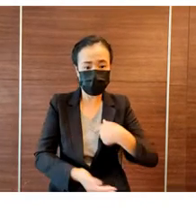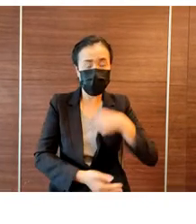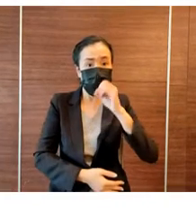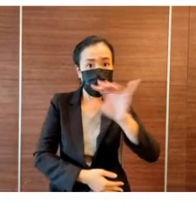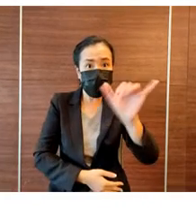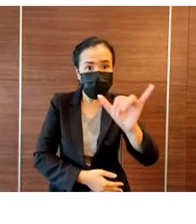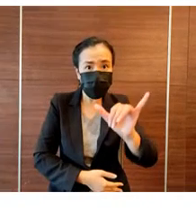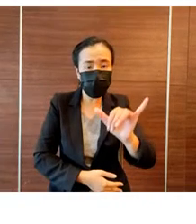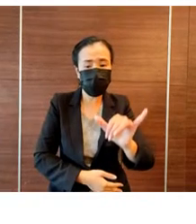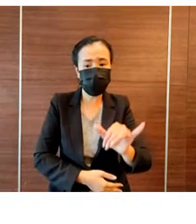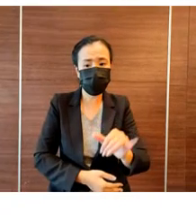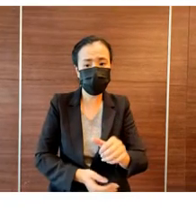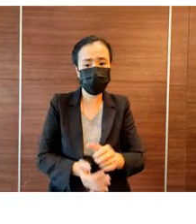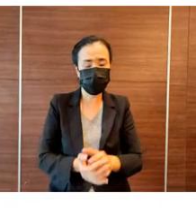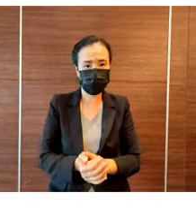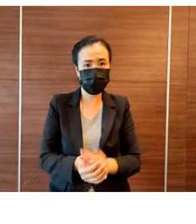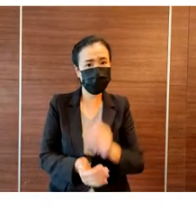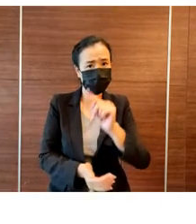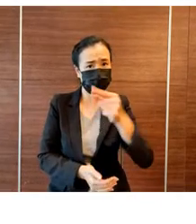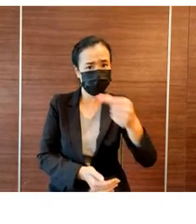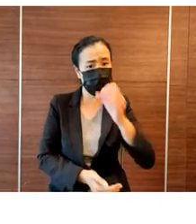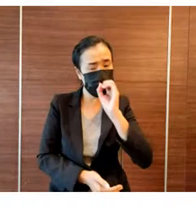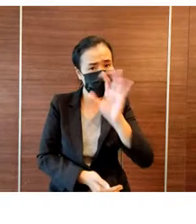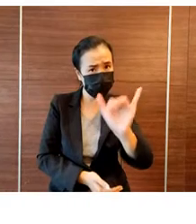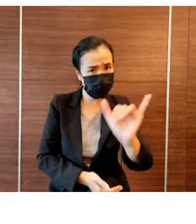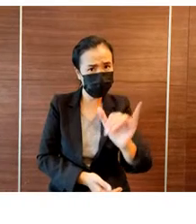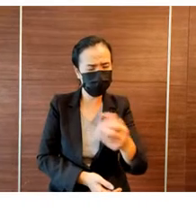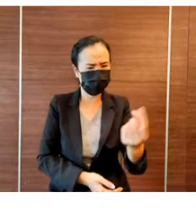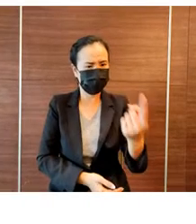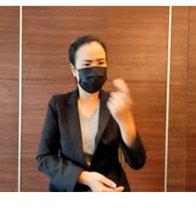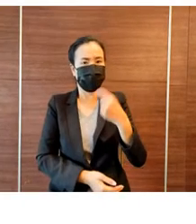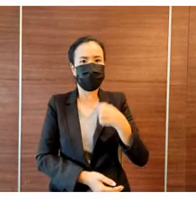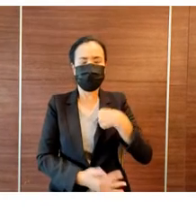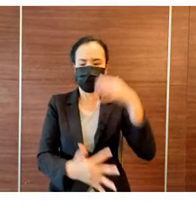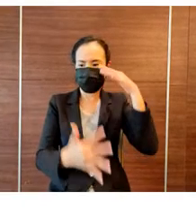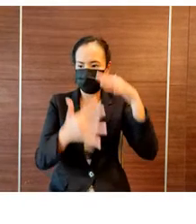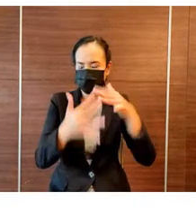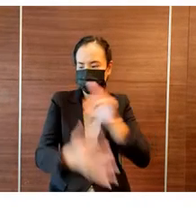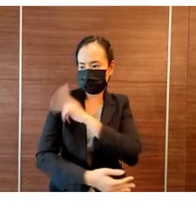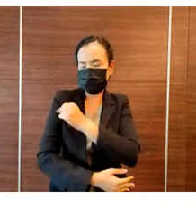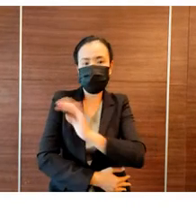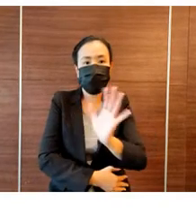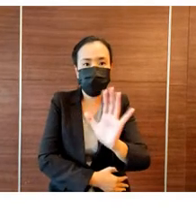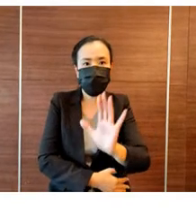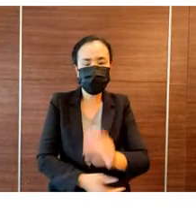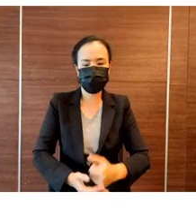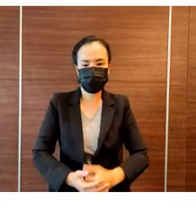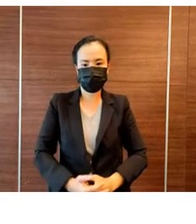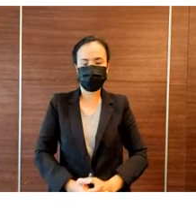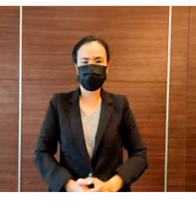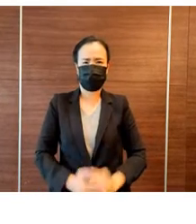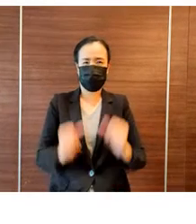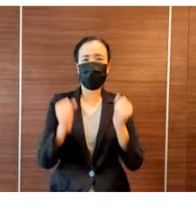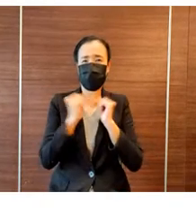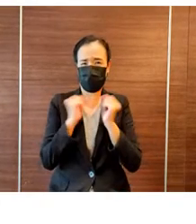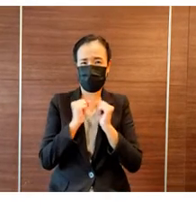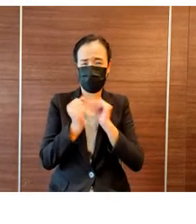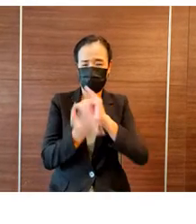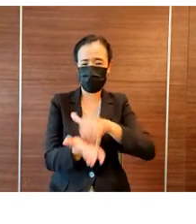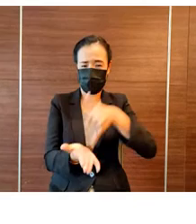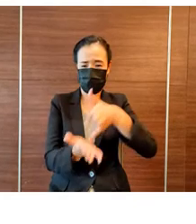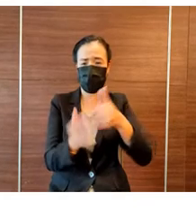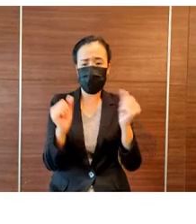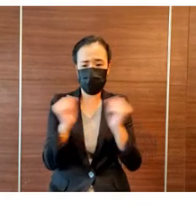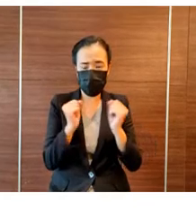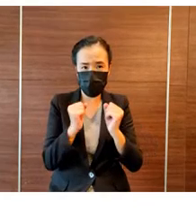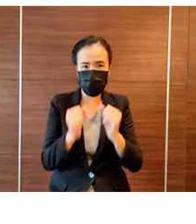ขาเป็นเซ็กซ์วอร์เกอร์ด้วยนะครับเพราะฉะนั้นเขาเจอประโยชน์นั้นแล้วเขาไม่ไปหาจิตแพทย์นั้นอีกเลยแล้วเขาก็กลัวสถานบำบัดไปเลย